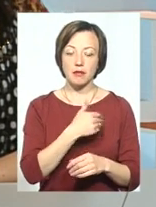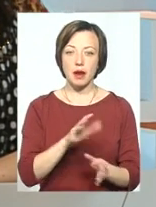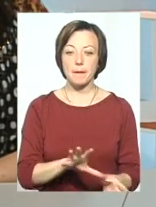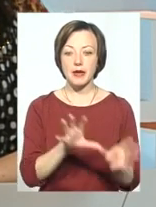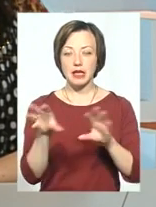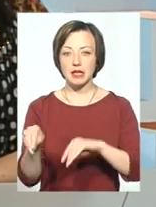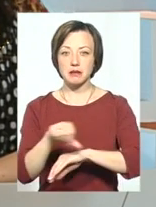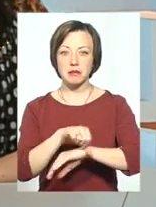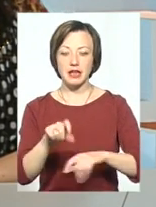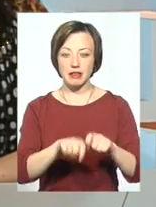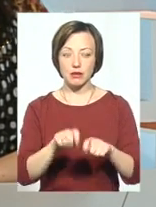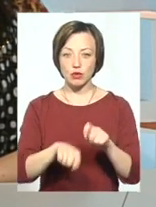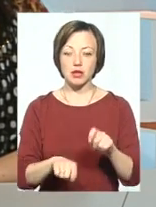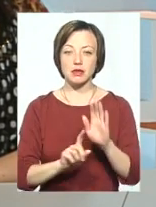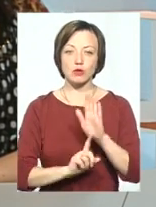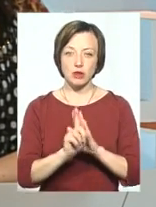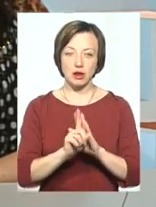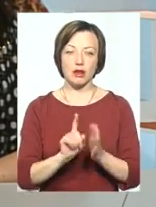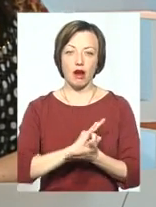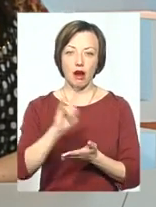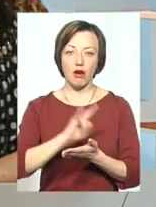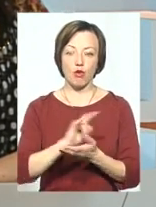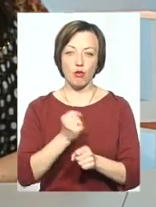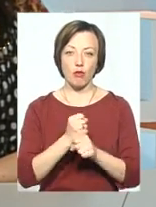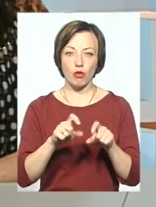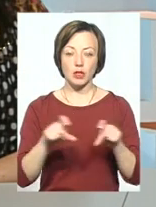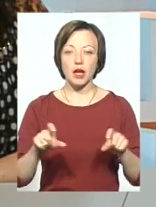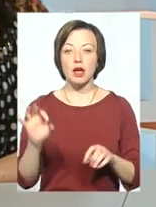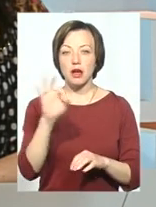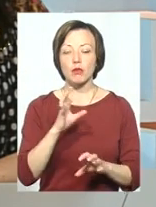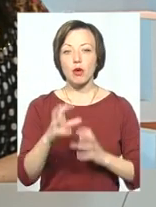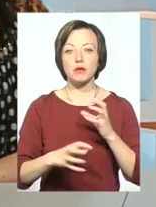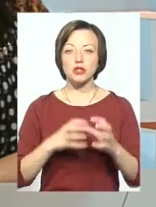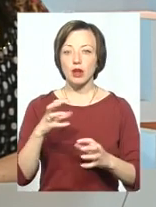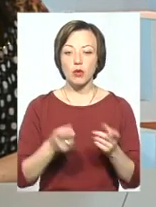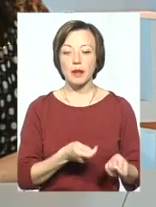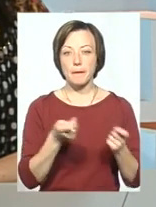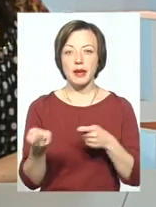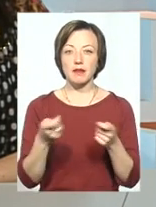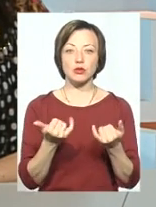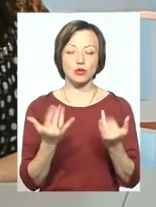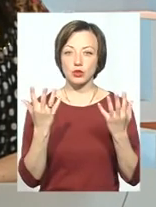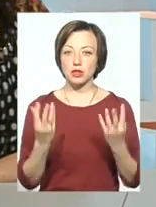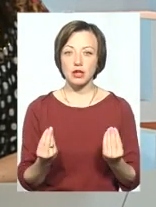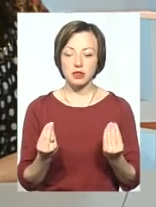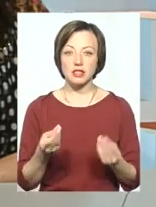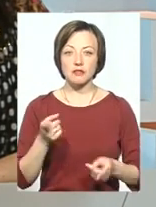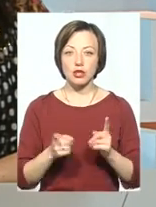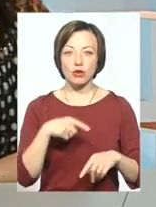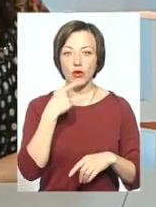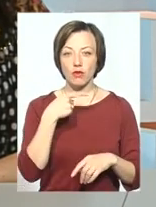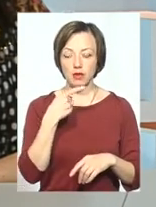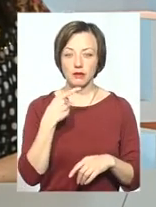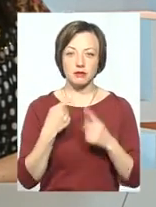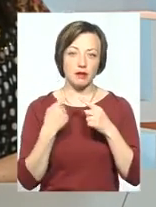митницю і поступово запускати таким чином аеропорт. Про міжнародні перевезення ми на сьогоднішній день, звичайно, говорити